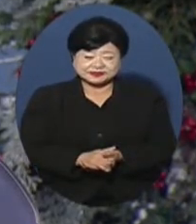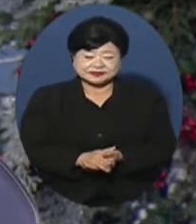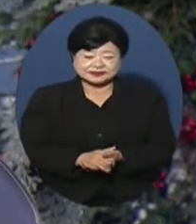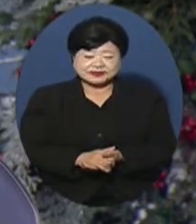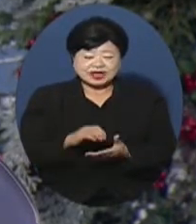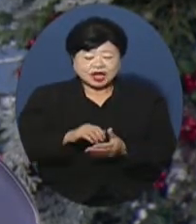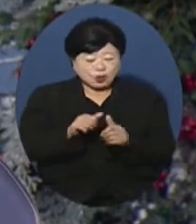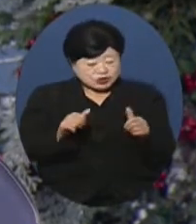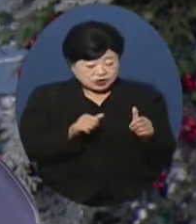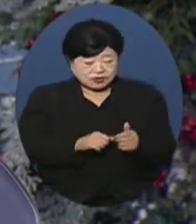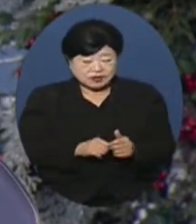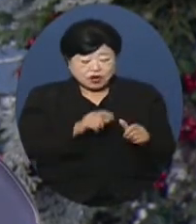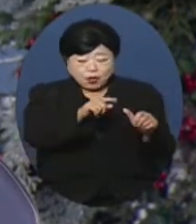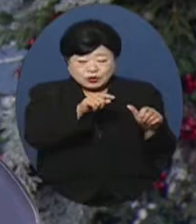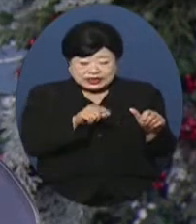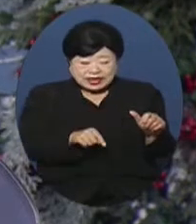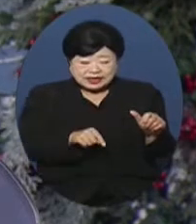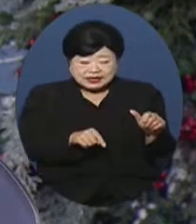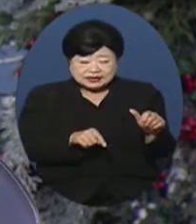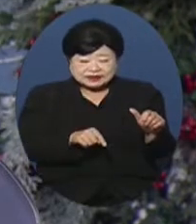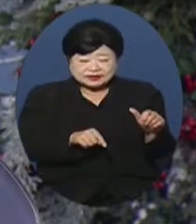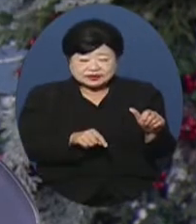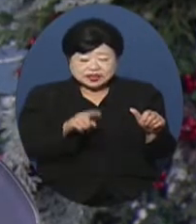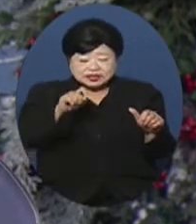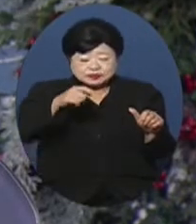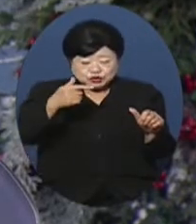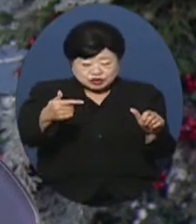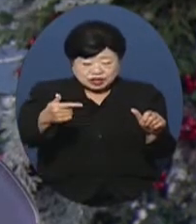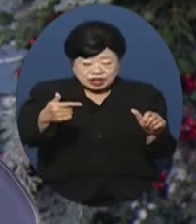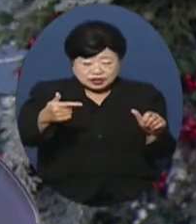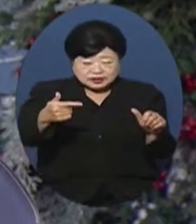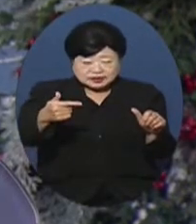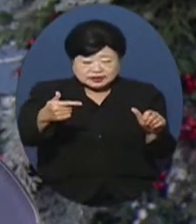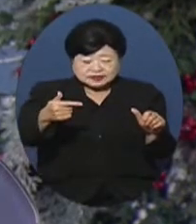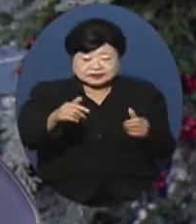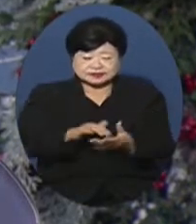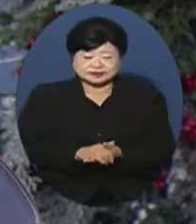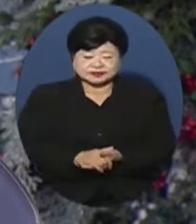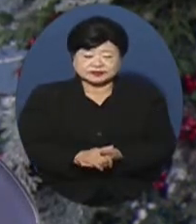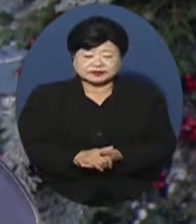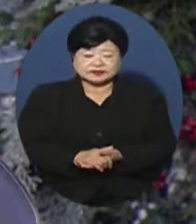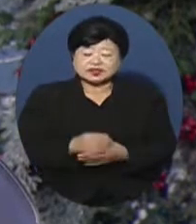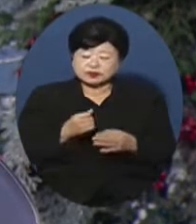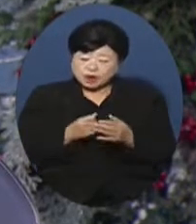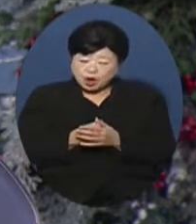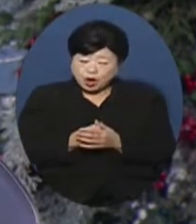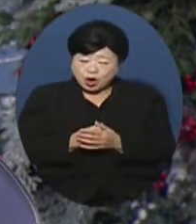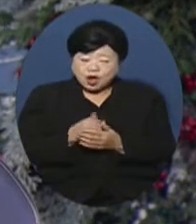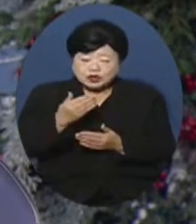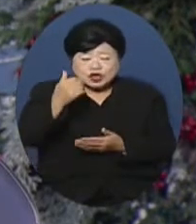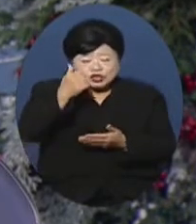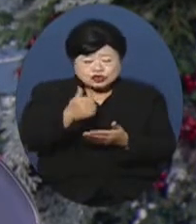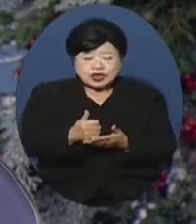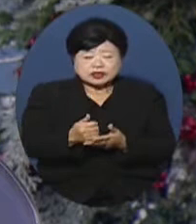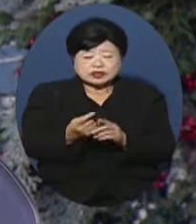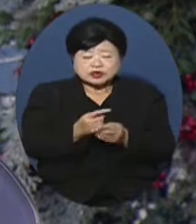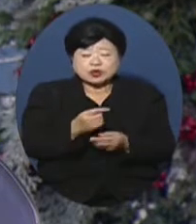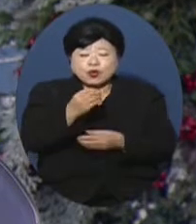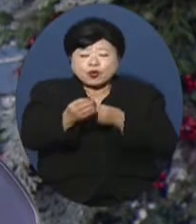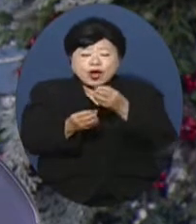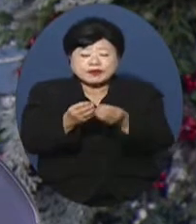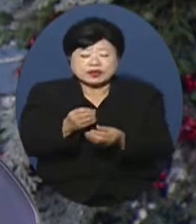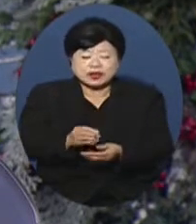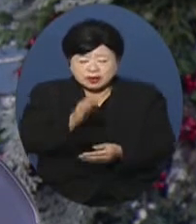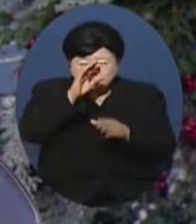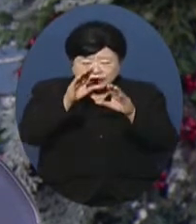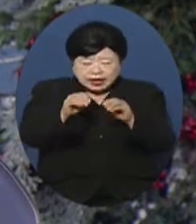영업에서 의장 10 16 즉 이러므로 너희 죄를 서로 고하며 병